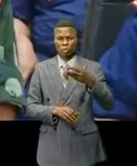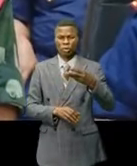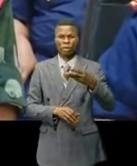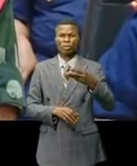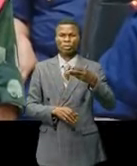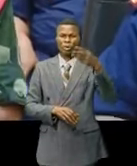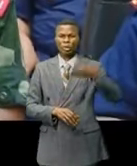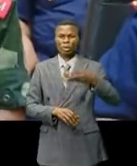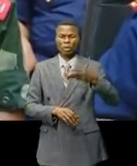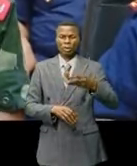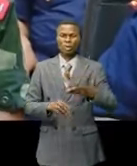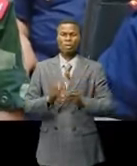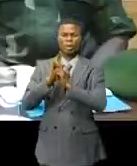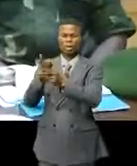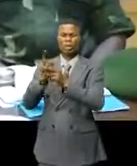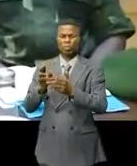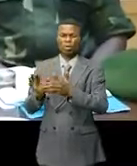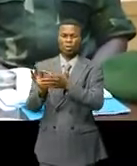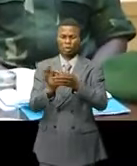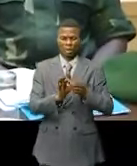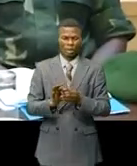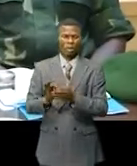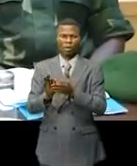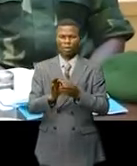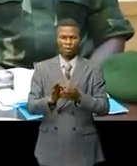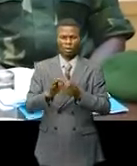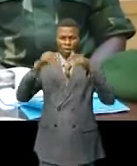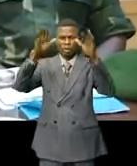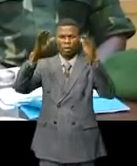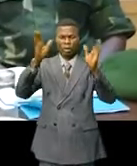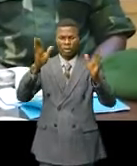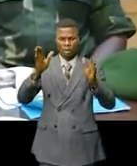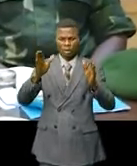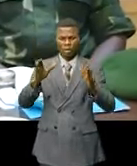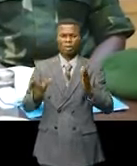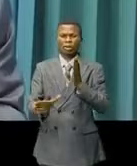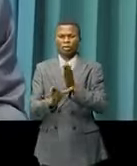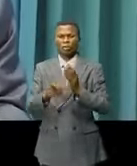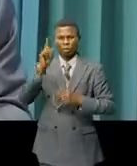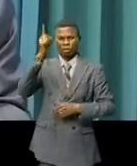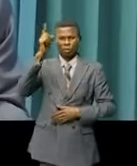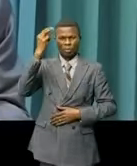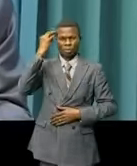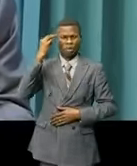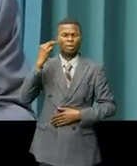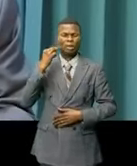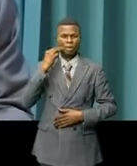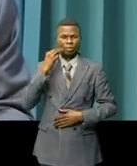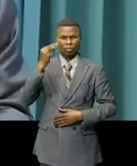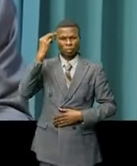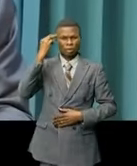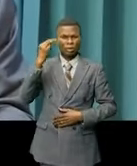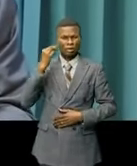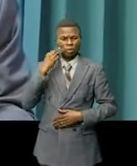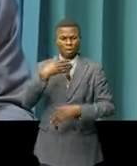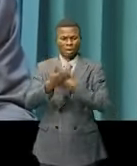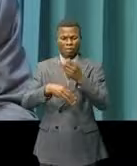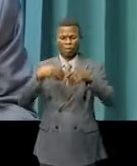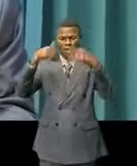Tertio, l'état des relations extérieures par le vice-premier ministre, ministre des